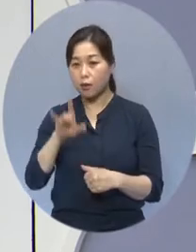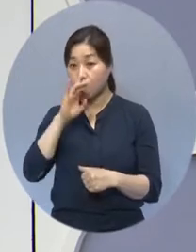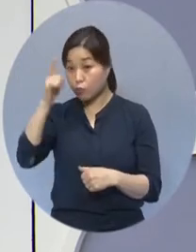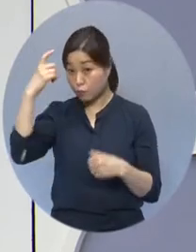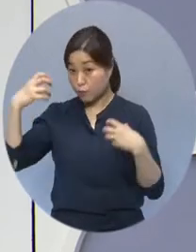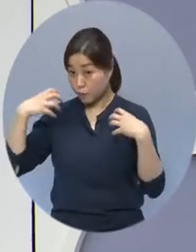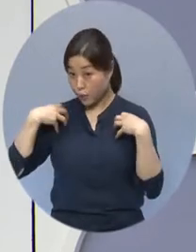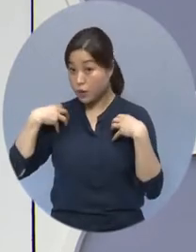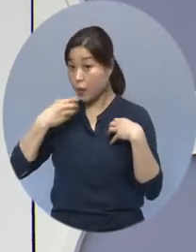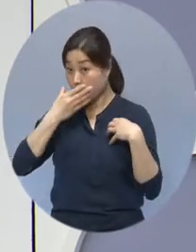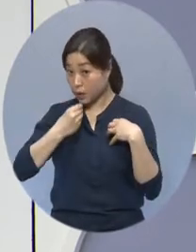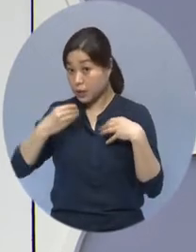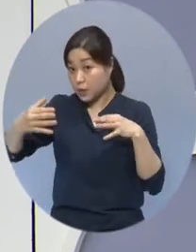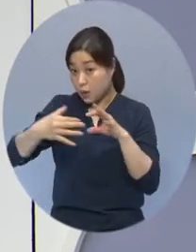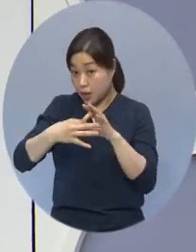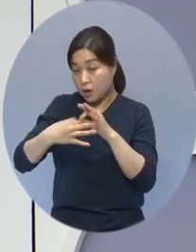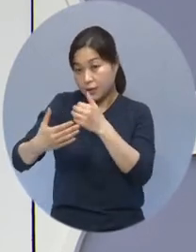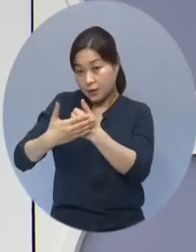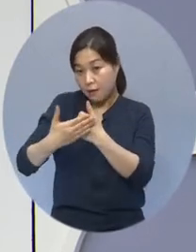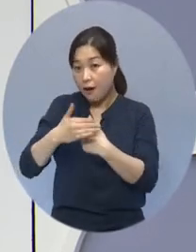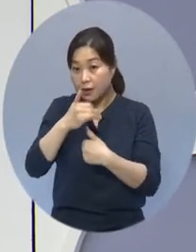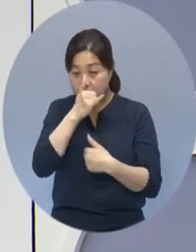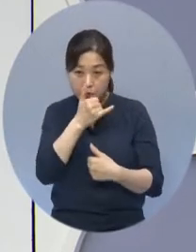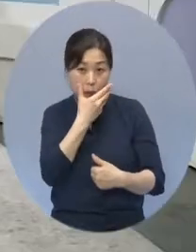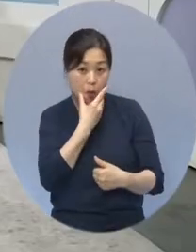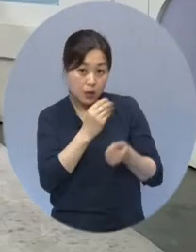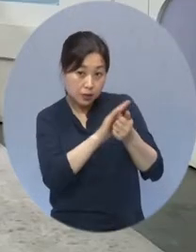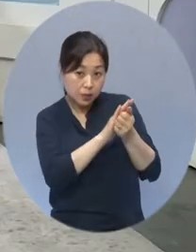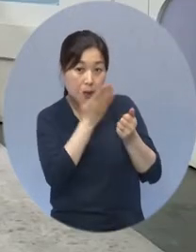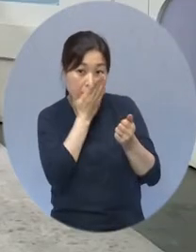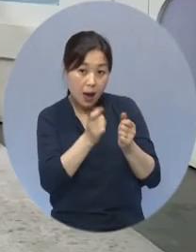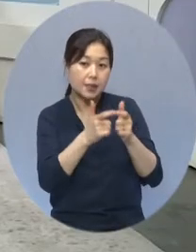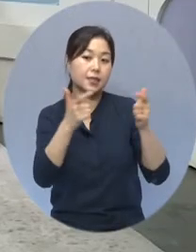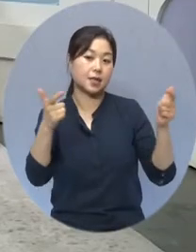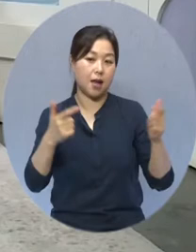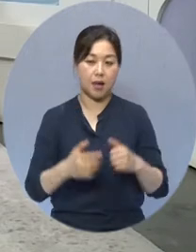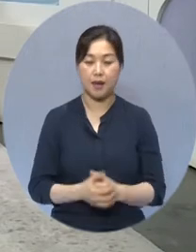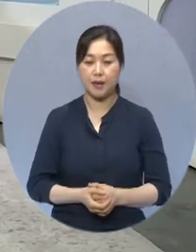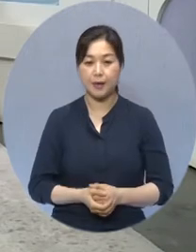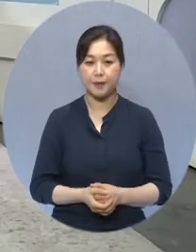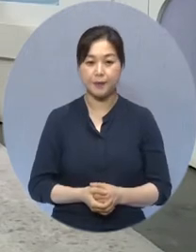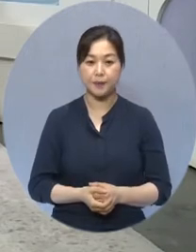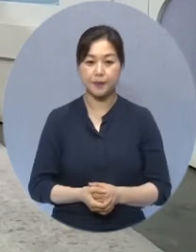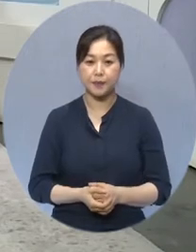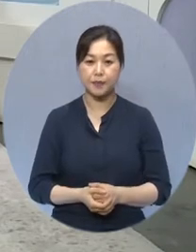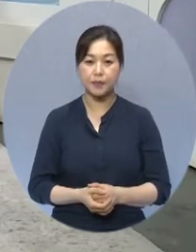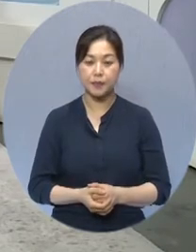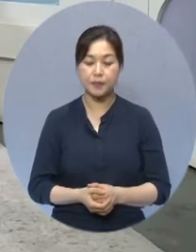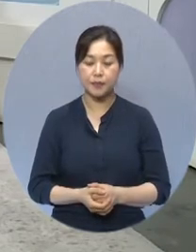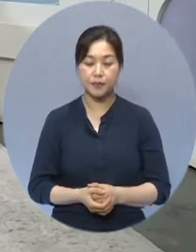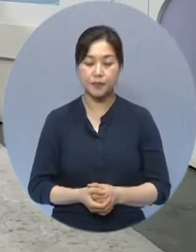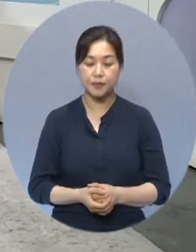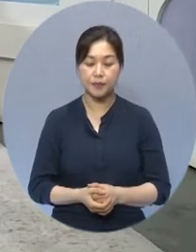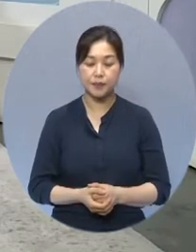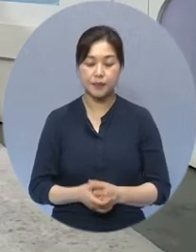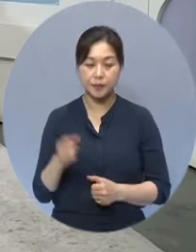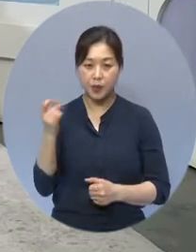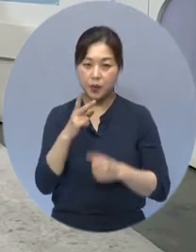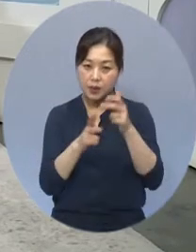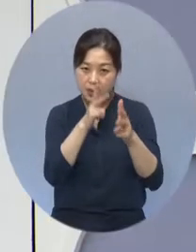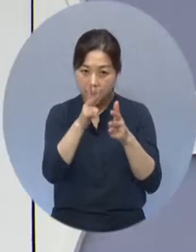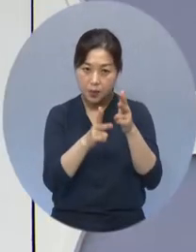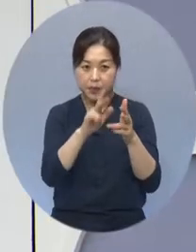주시면 아마 혜택 받는 분들이 좀 늘어날 것이고요. 그리고 이제 뭐 우리가 어떤 사업을 할 때